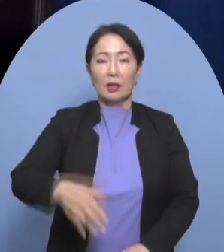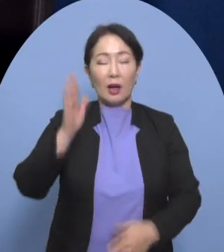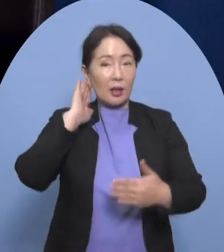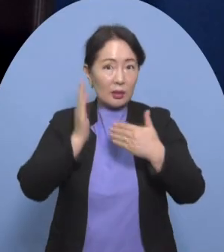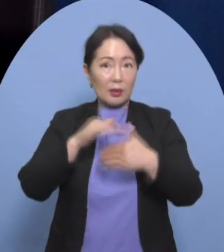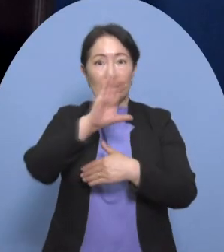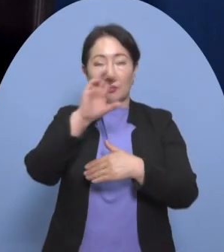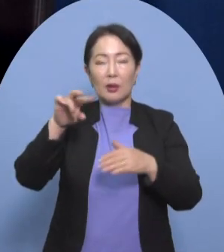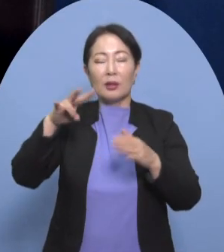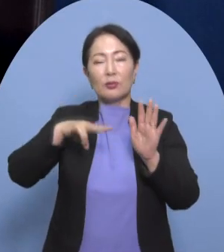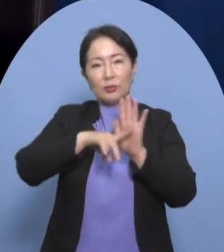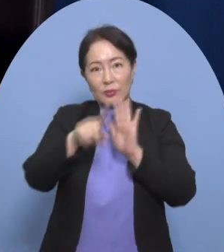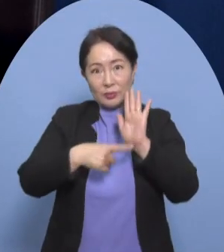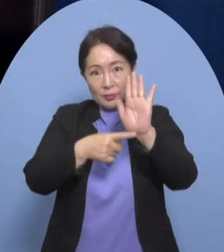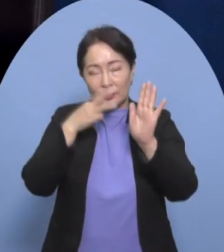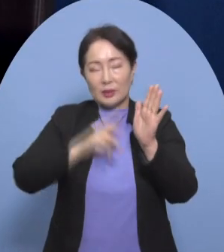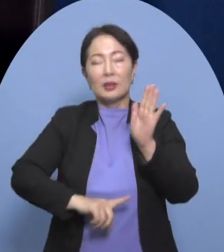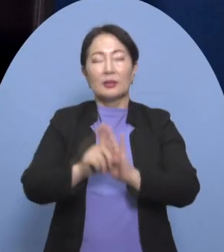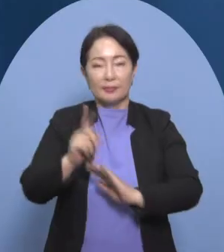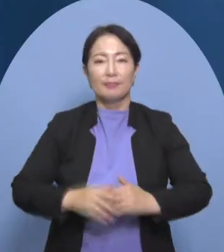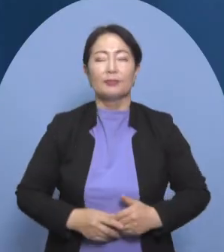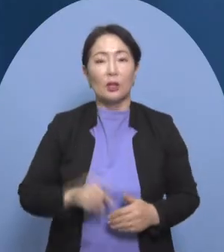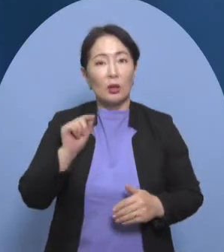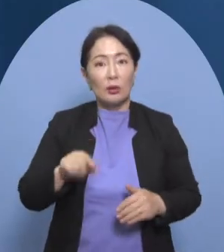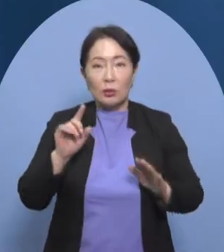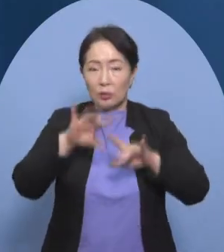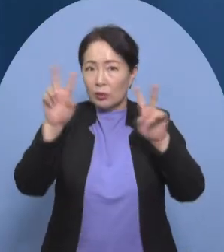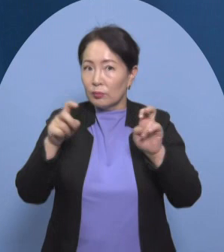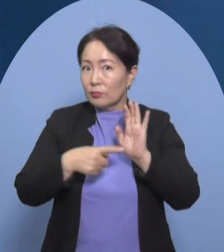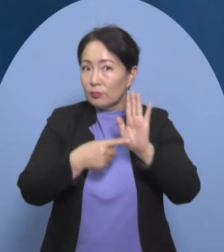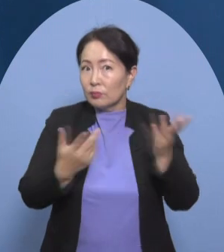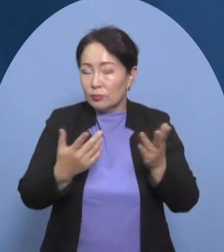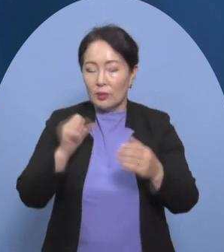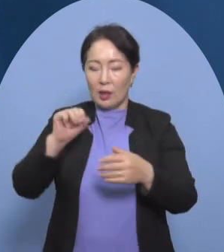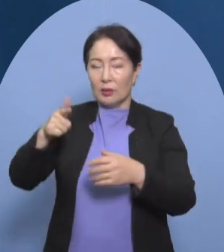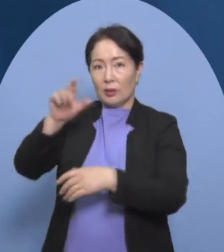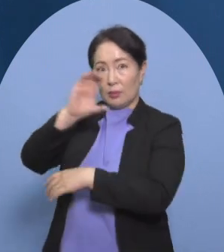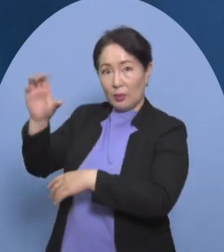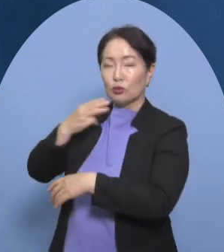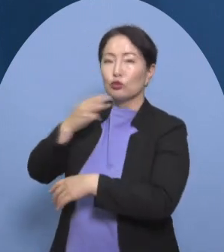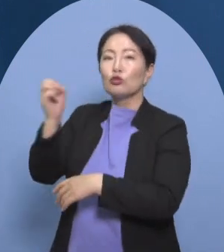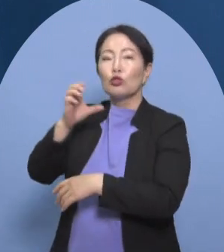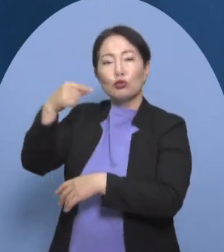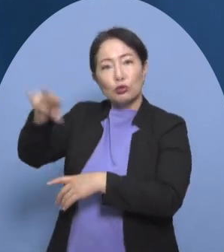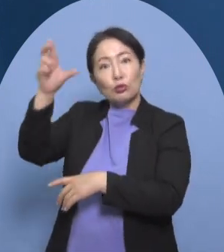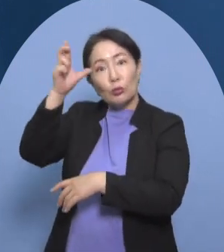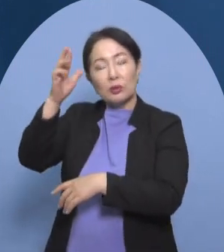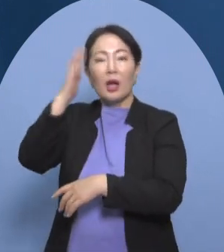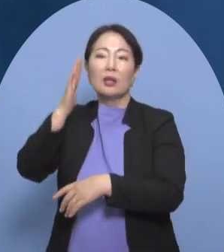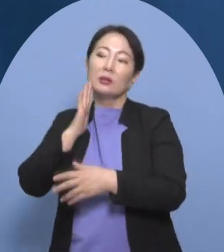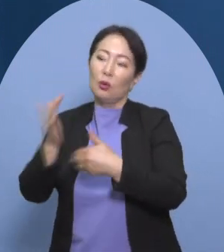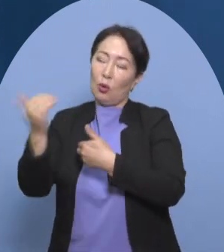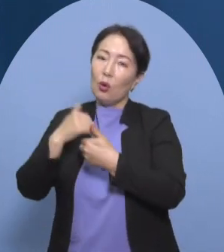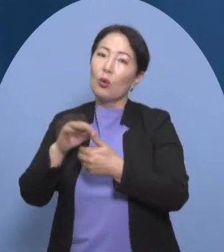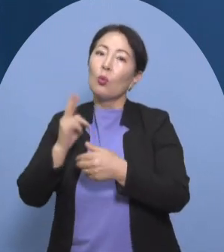Авьсгалын тэмцэх газрын мэдээлэл нэвтрүүлгийн хэлж дугаар эхэлж байна. За энэ удаагийнхаа нэвтрүүлгээр авьсгалын тэмцэх газраас шударга усны боловсролт, эсэргүүцүүдийн